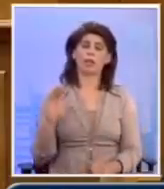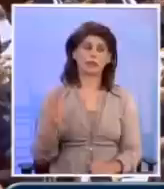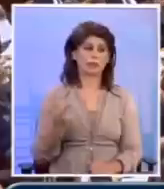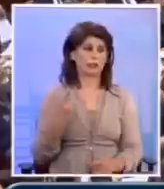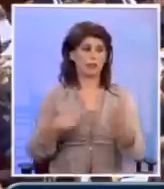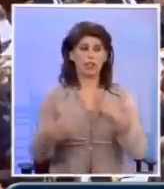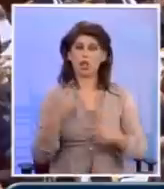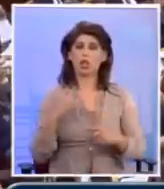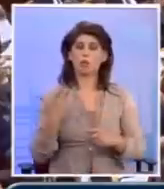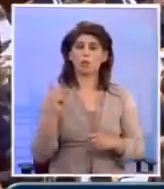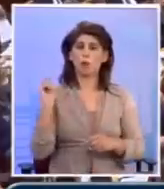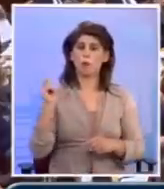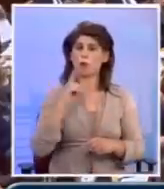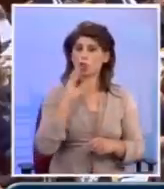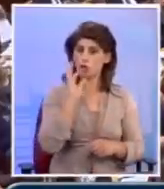πολιτικό στόχο?